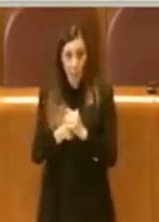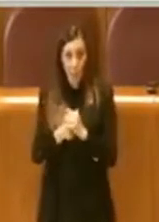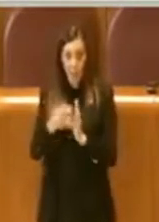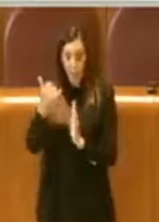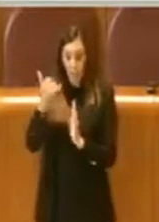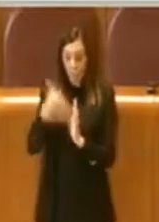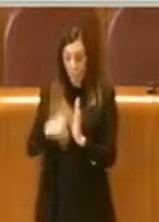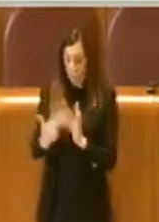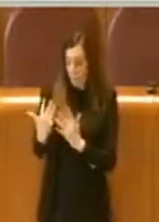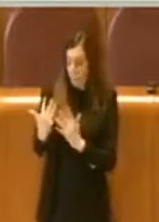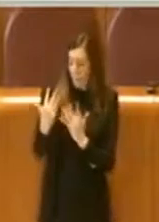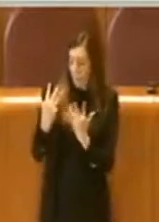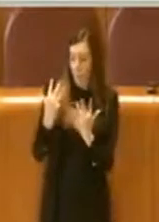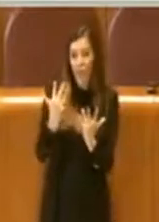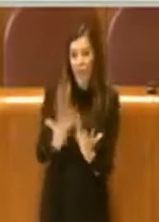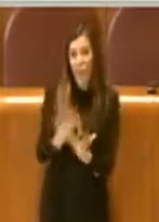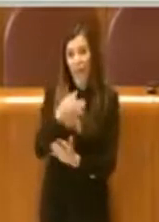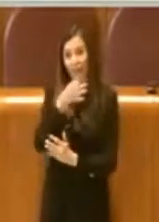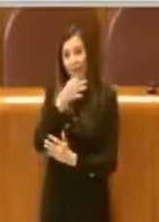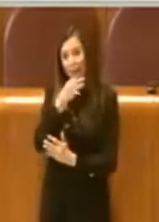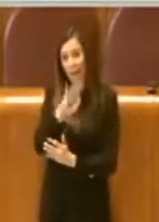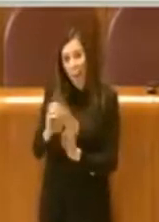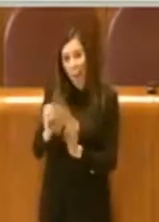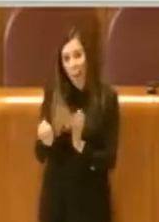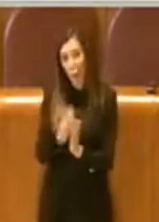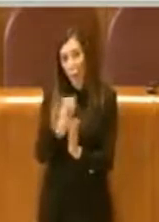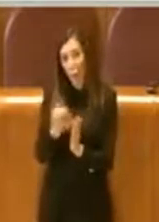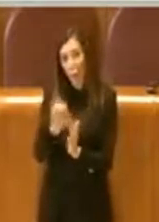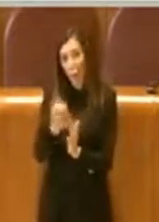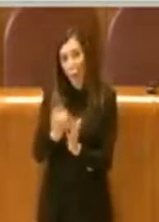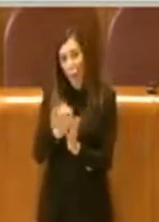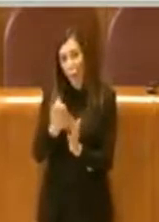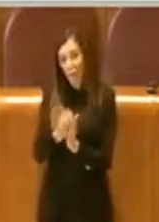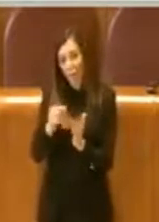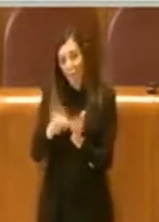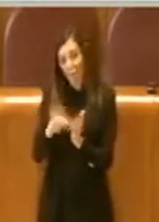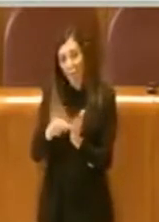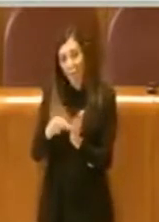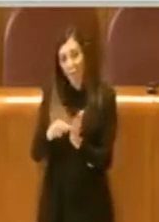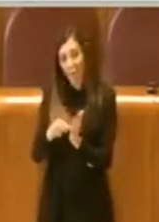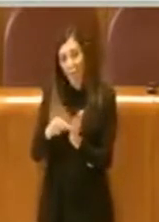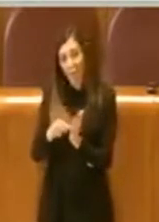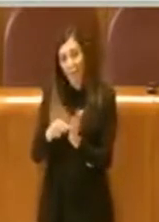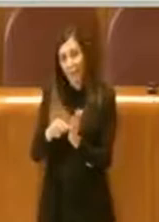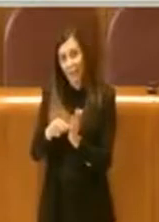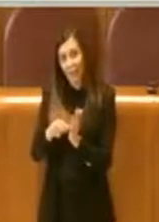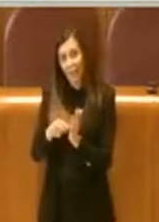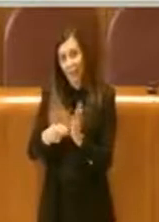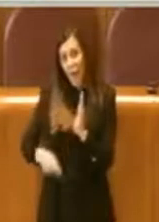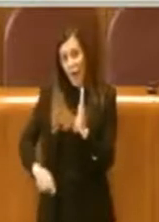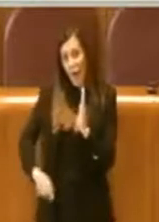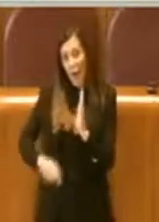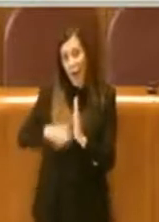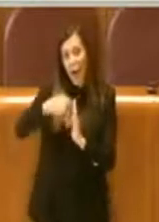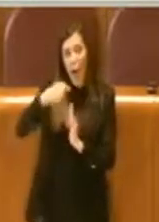negli ultimi 10 anni la capacità produttiva è notevolmente